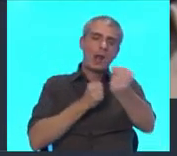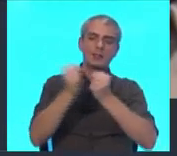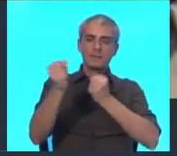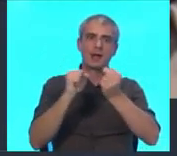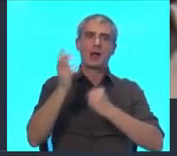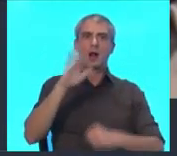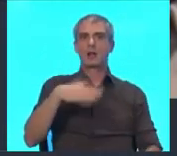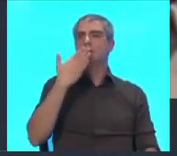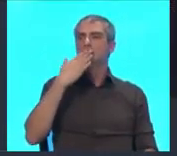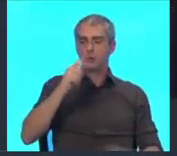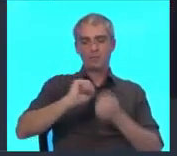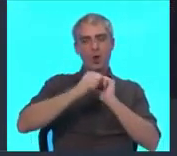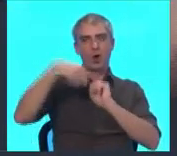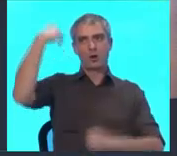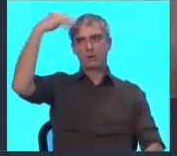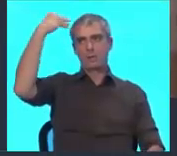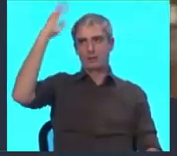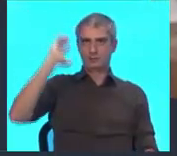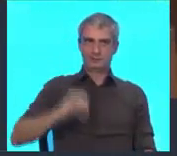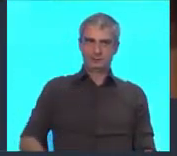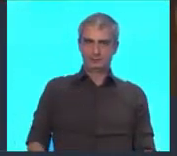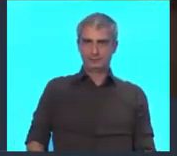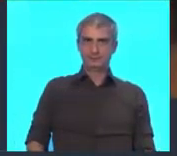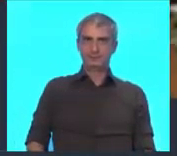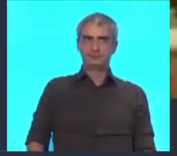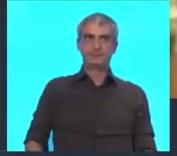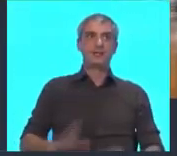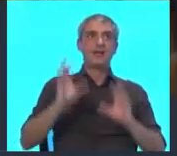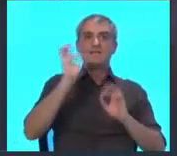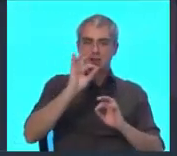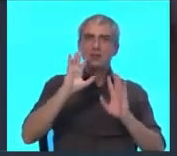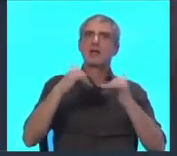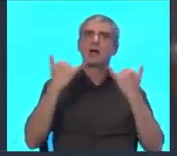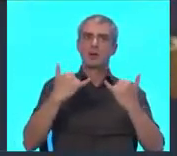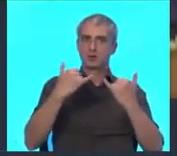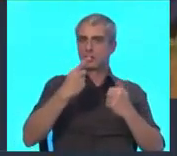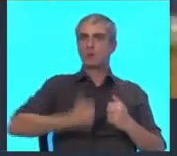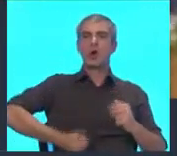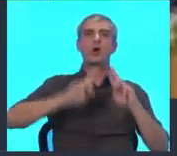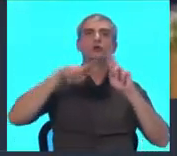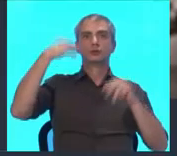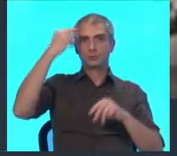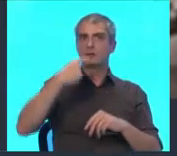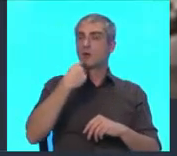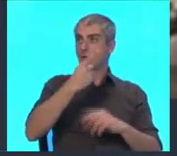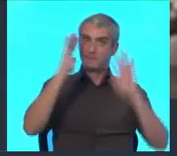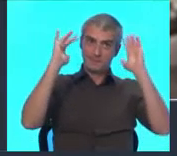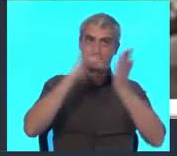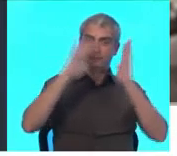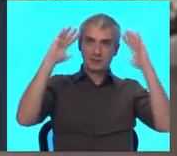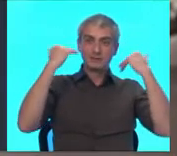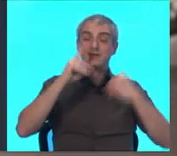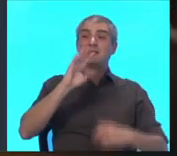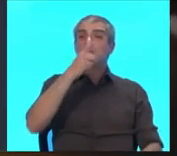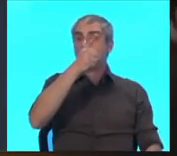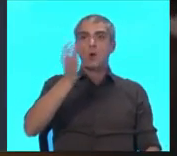على القدس وفلسطين ايم كل ده قام اليوم ابي روش الرشوت اپا من مصرائيل شكل قد هو